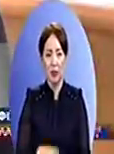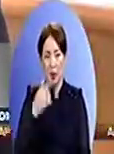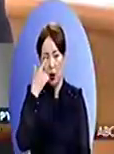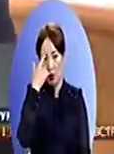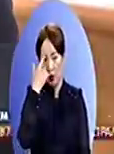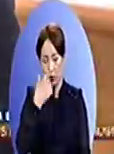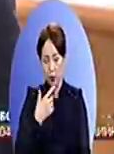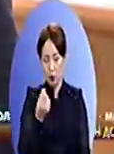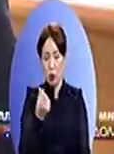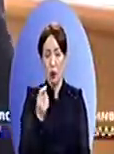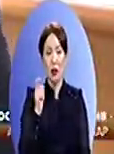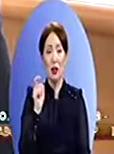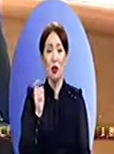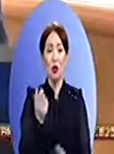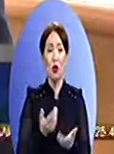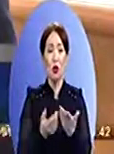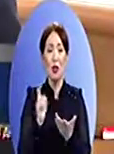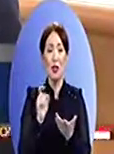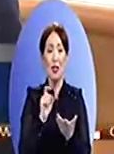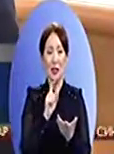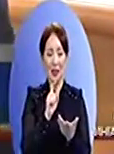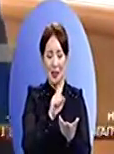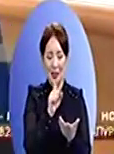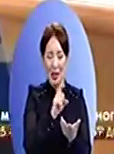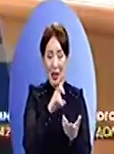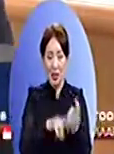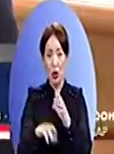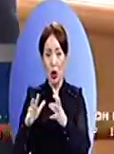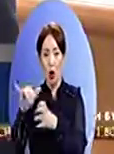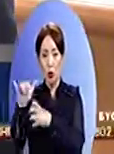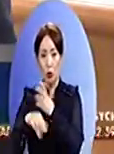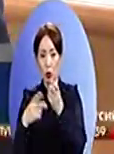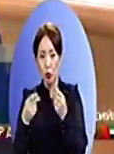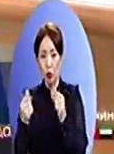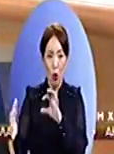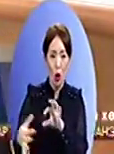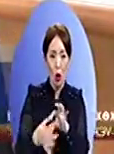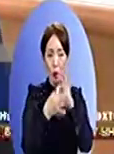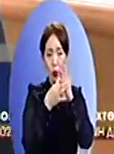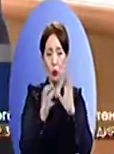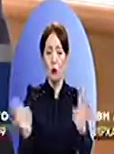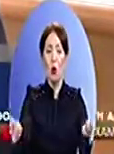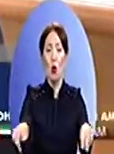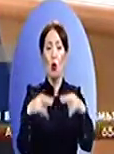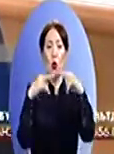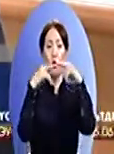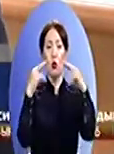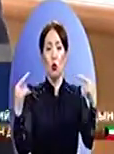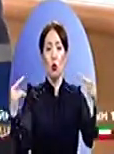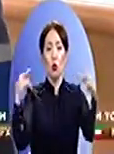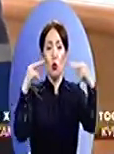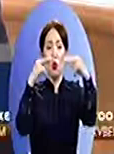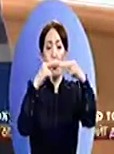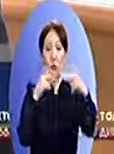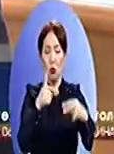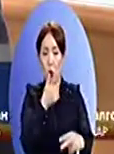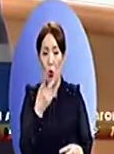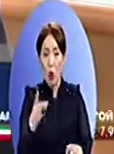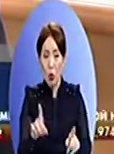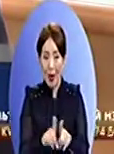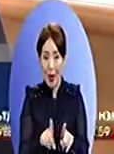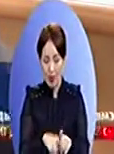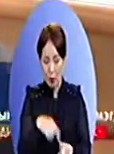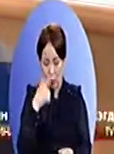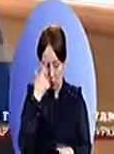Монголын хөрөнгийн зах зээлийг олон улсын хөрөнгийн зах зээлтэй шууд холбож байгаа нэг төрлийн гүүр болж байгаа. Тэгэхээр бол та бүхэн мэднэ, Монголд үйл ажиллагаа явуулдаг